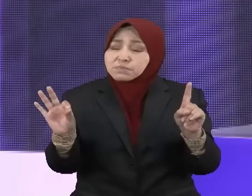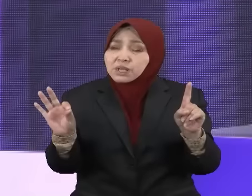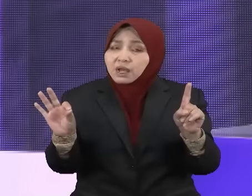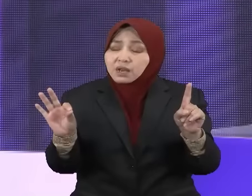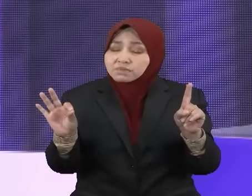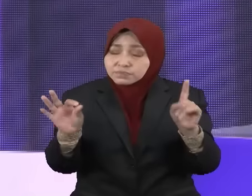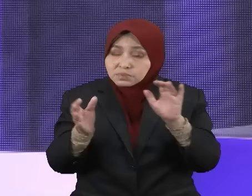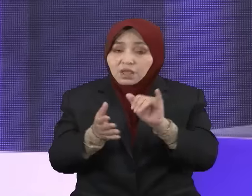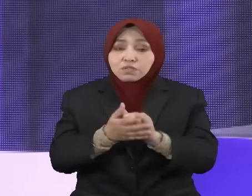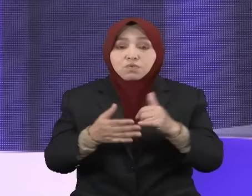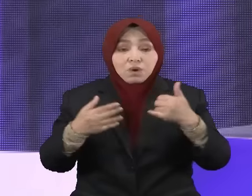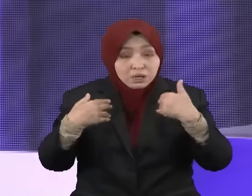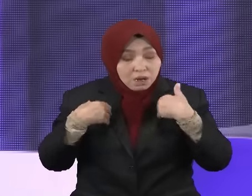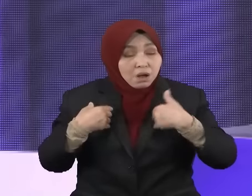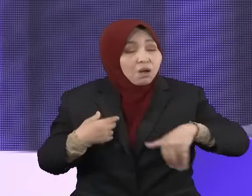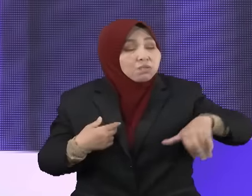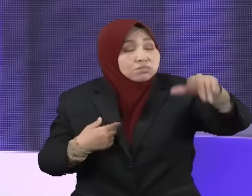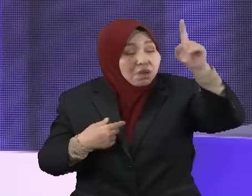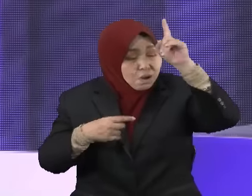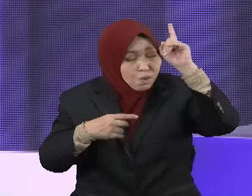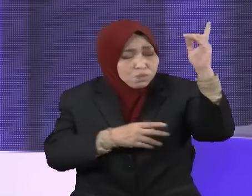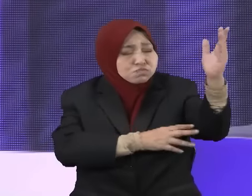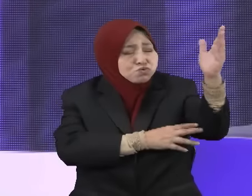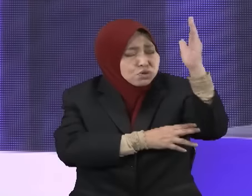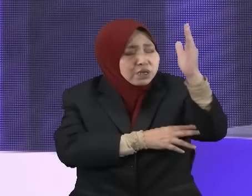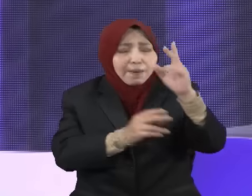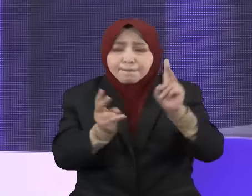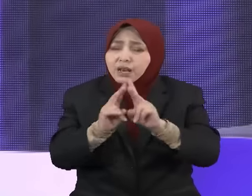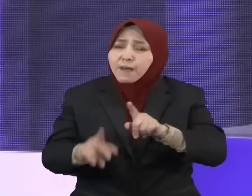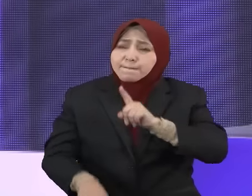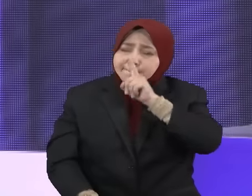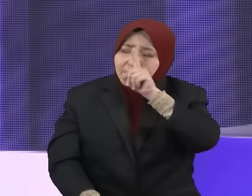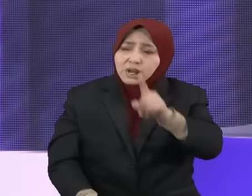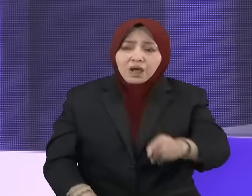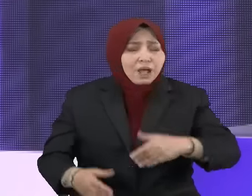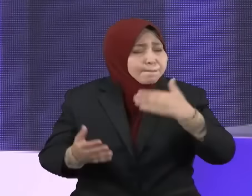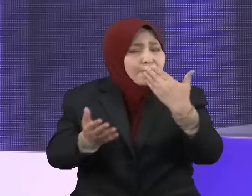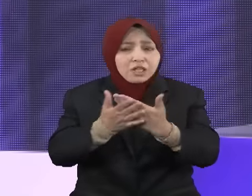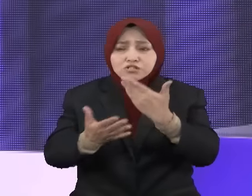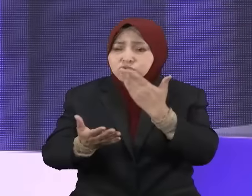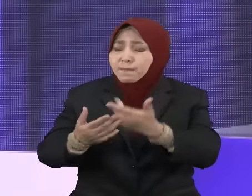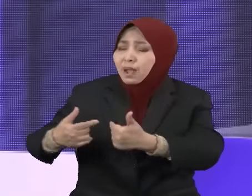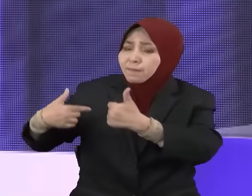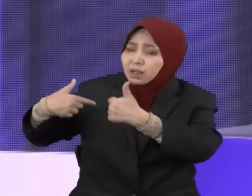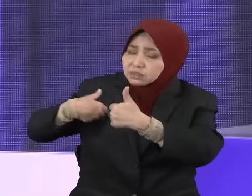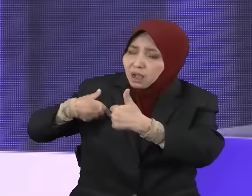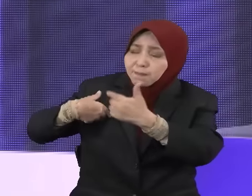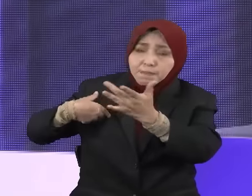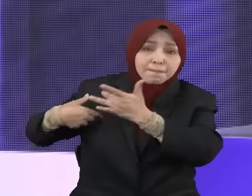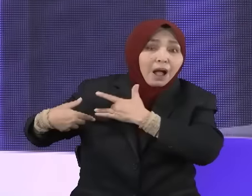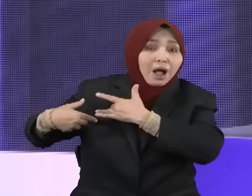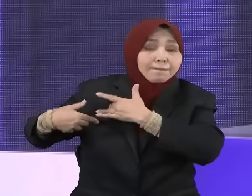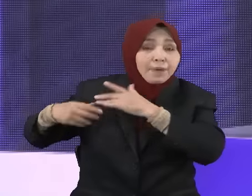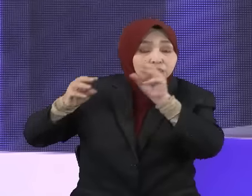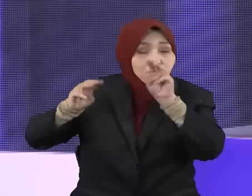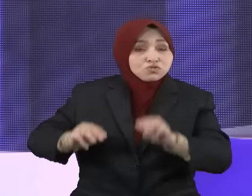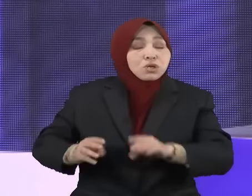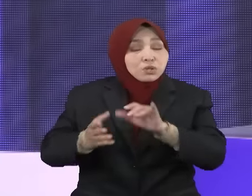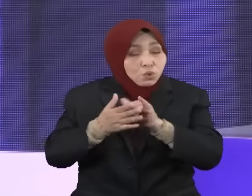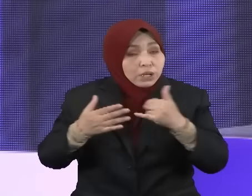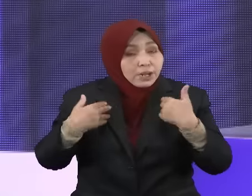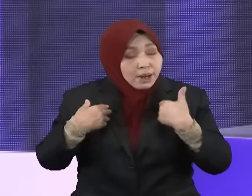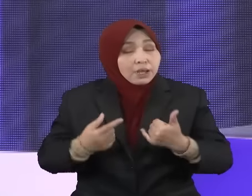falillahil hujjatul baligh. Hujah yang paling benar, yang paling sampai ke dalam hati manusia itu adalah daripada